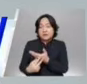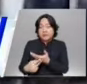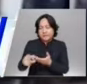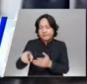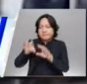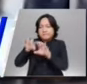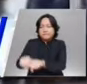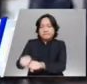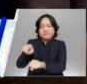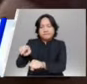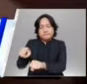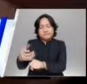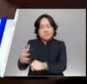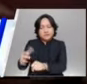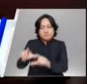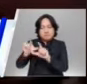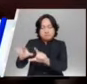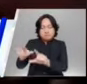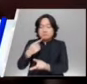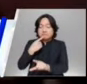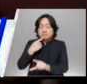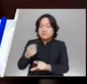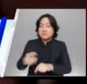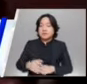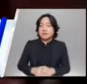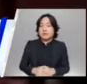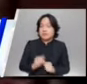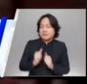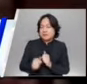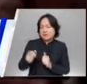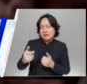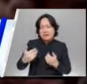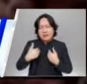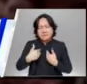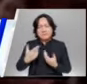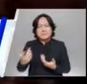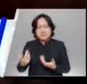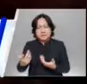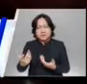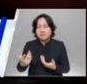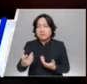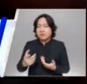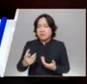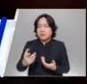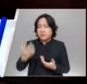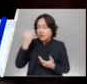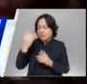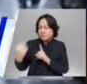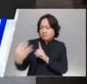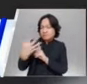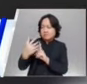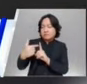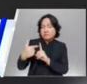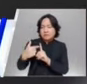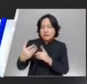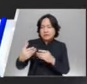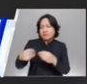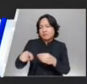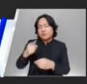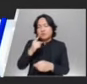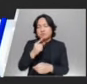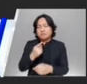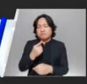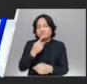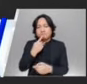suspect na nagpositibo sa pagiging radioactive matapos ang matagal na pagkaka-expose sa ibinibenta nilang kemikal. Ang depleted